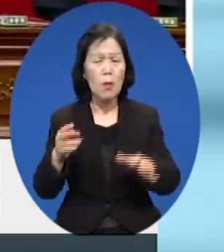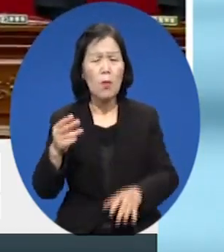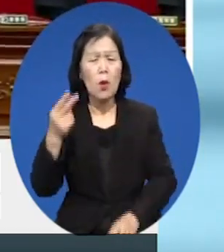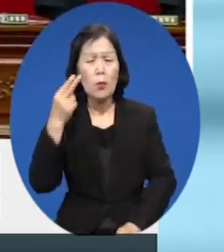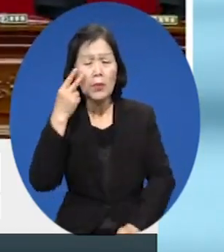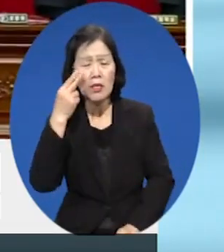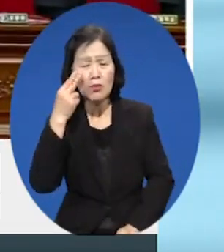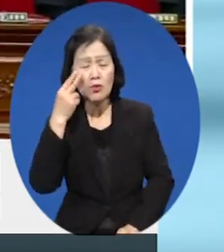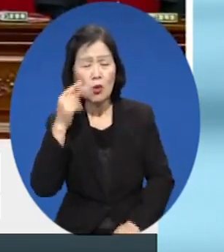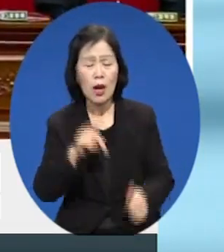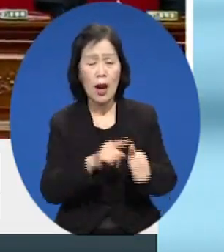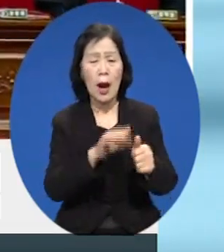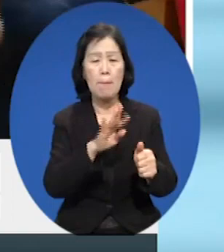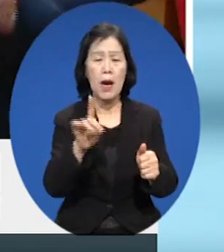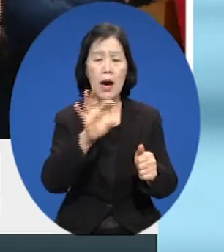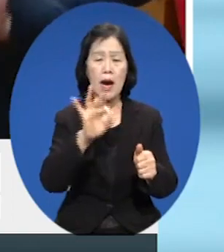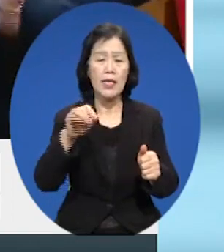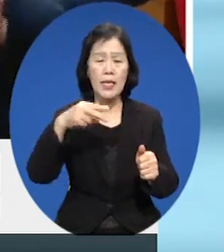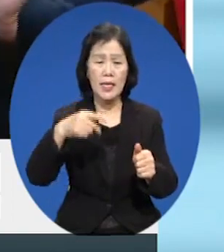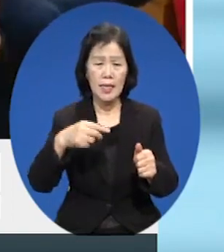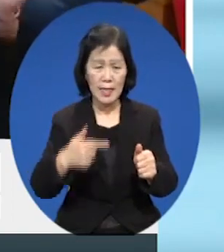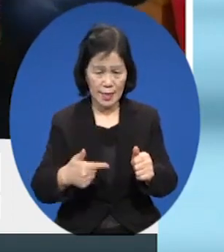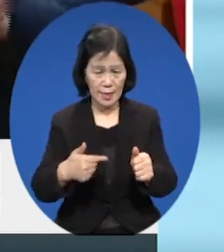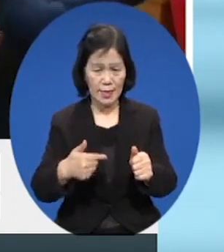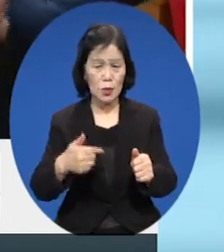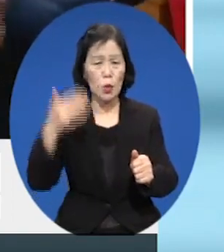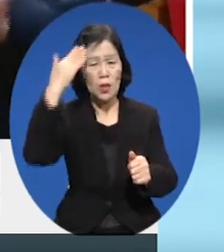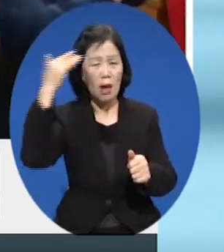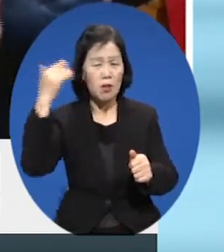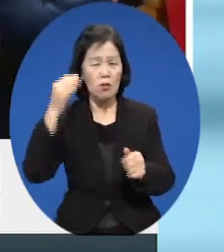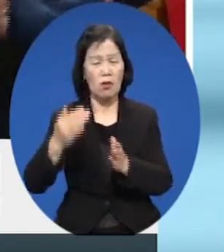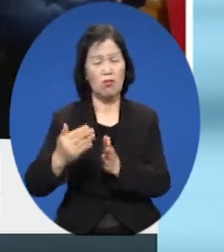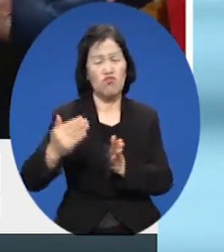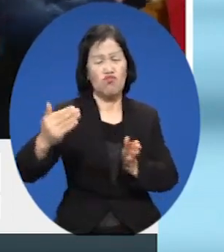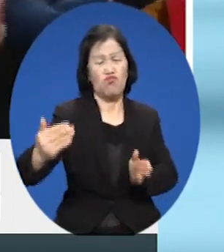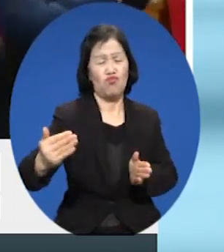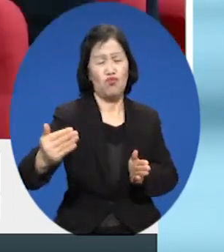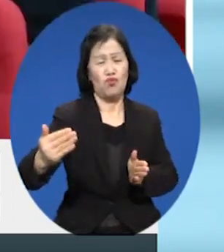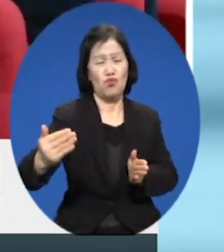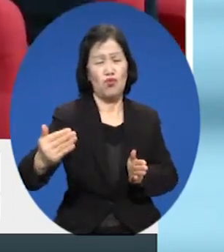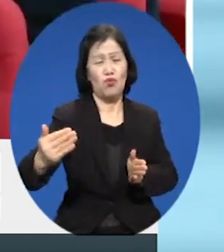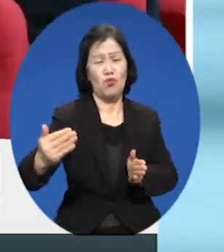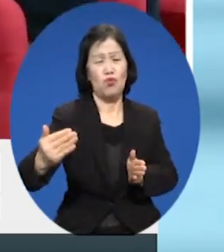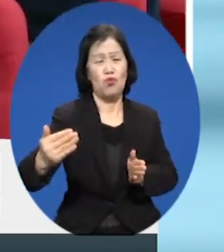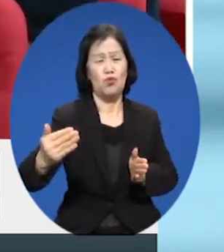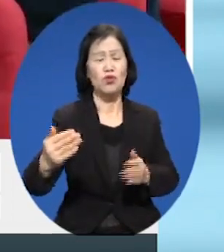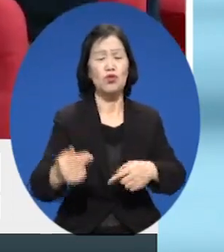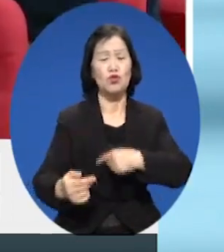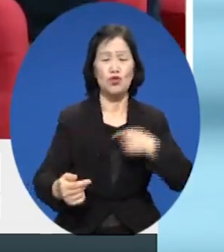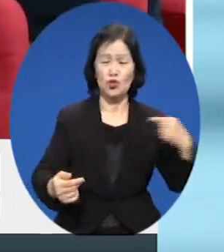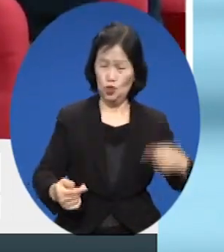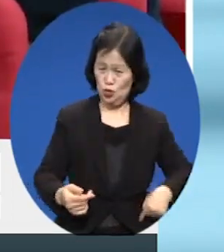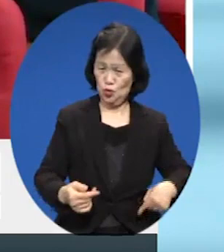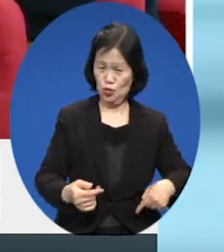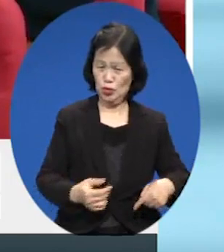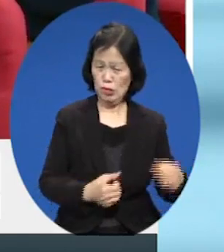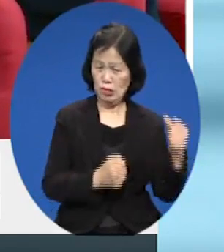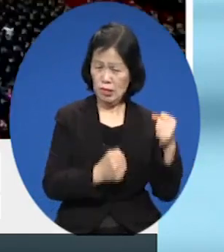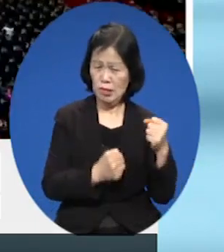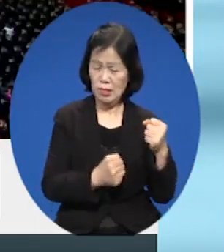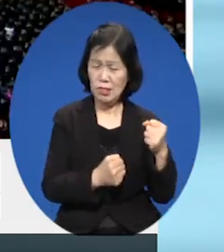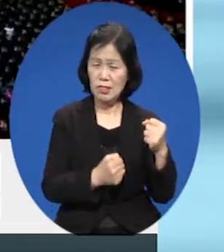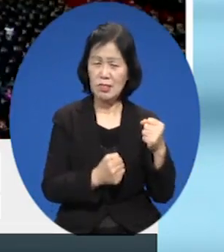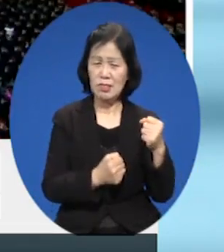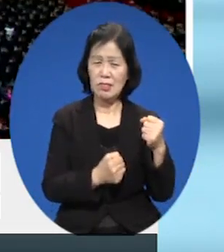이 바이든 행정부 나오게 대한 것과는 좀 거리를 두고 그 밧줄을 일단 놓고 중국 밧줄 탄탄히 틀어